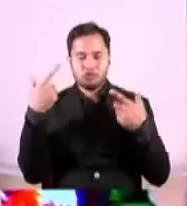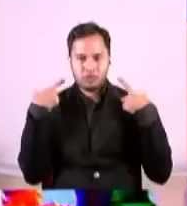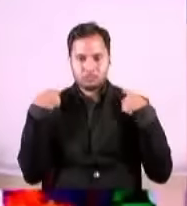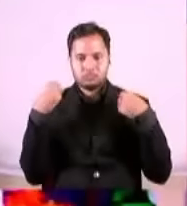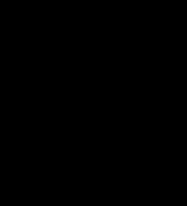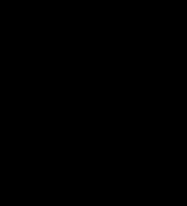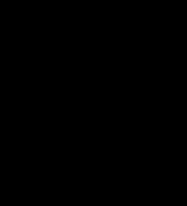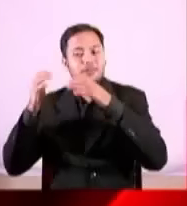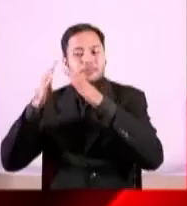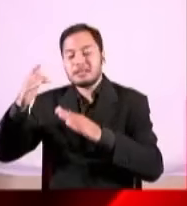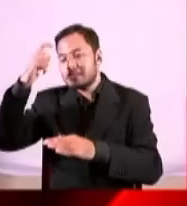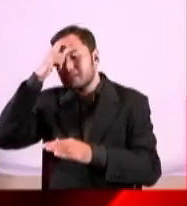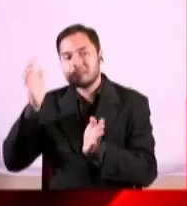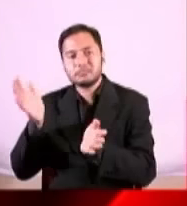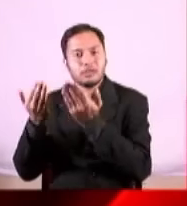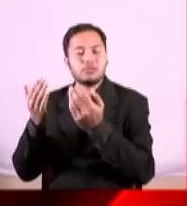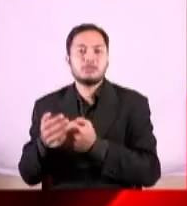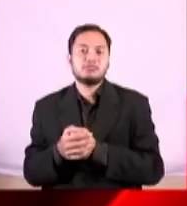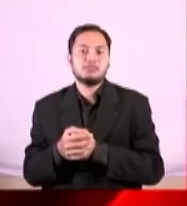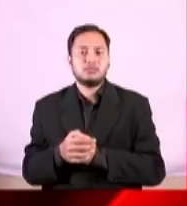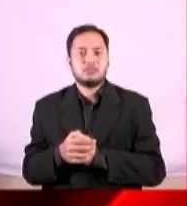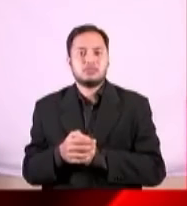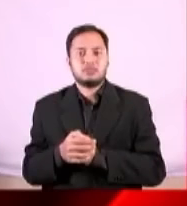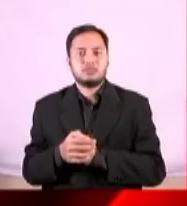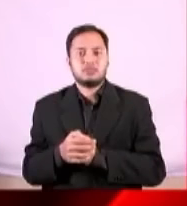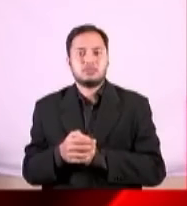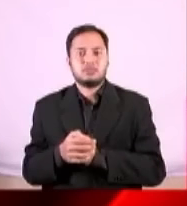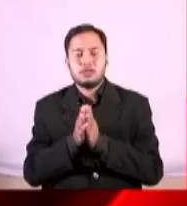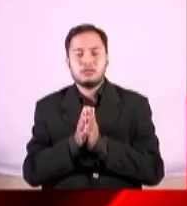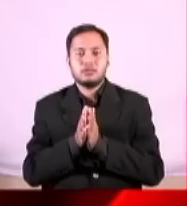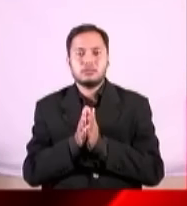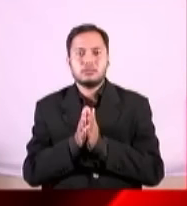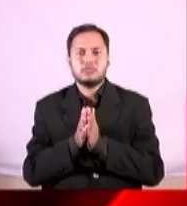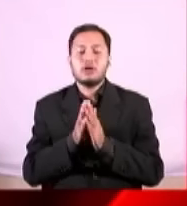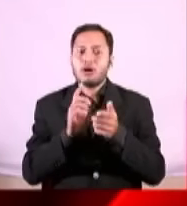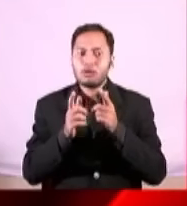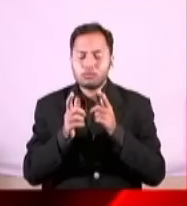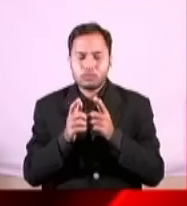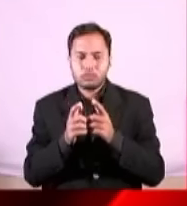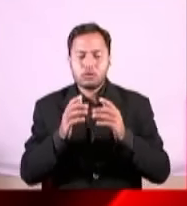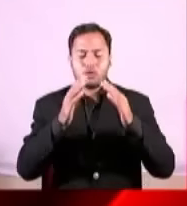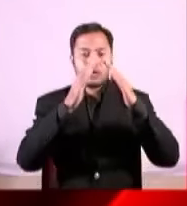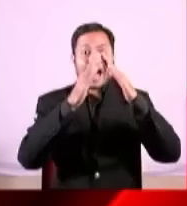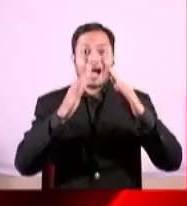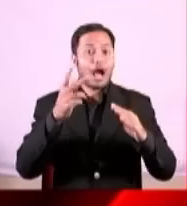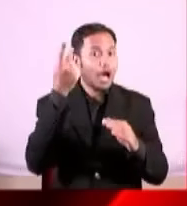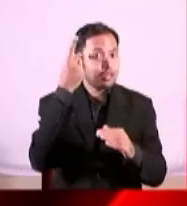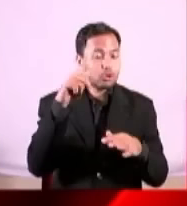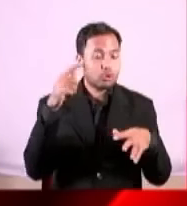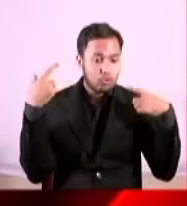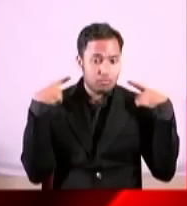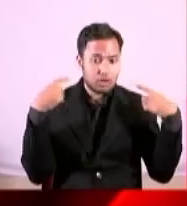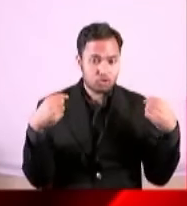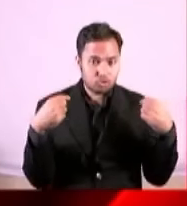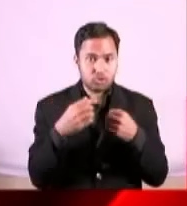dibandingkanasnya kan kantor Gubernur kantor gubernur yang hari ini sudah luas